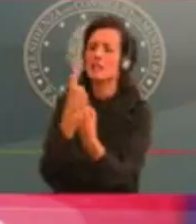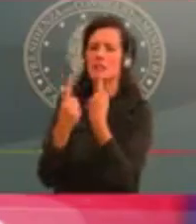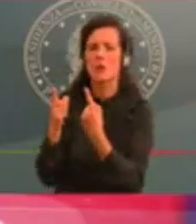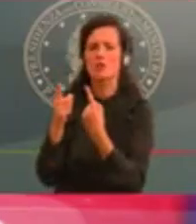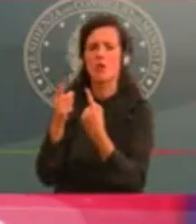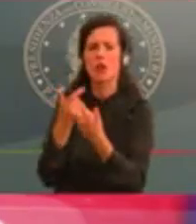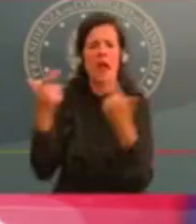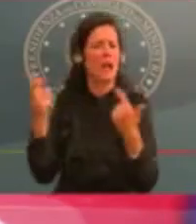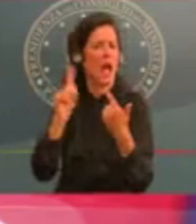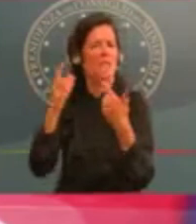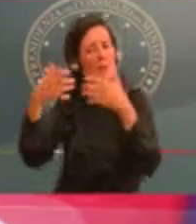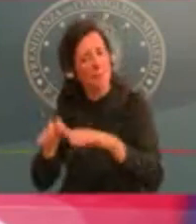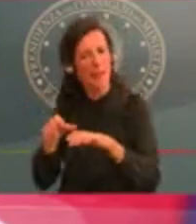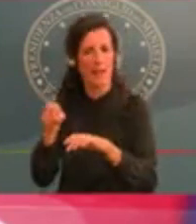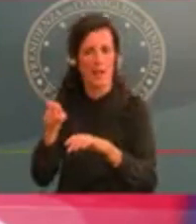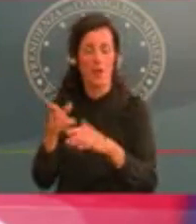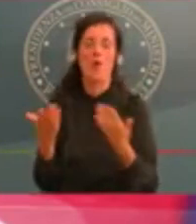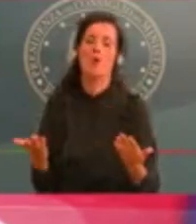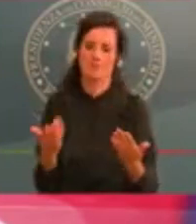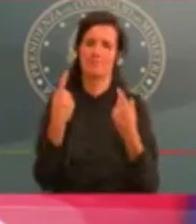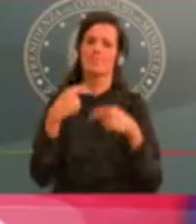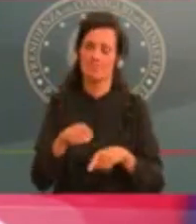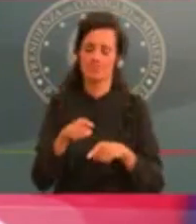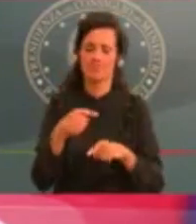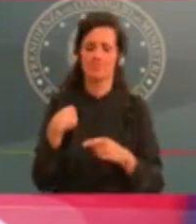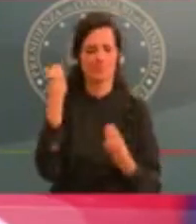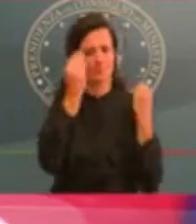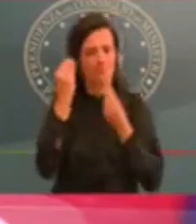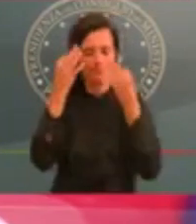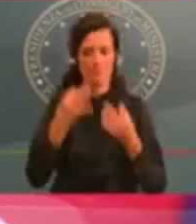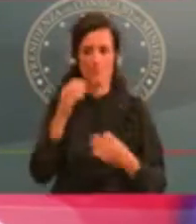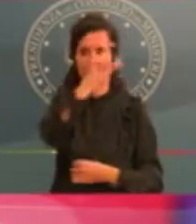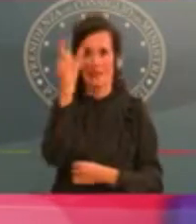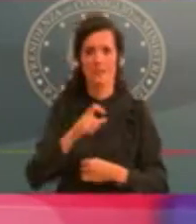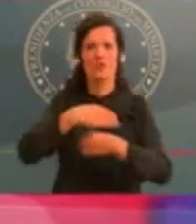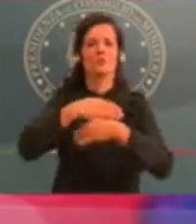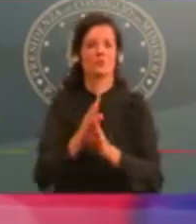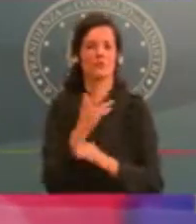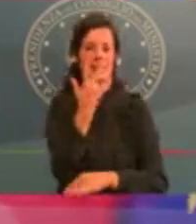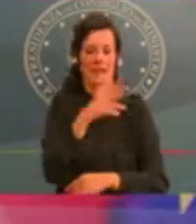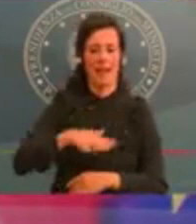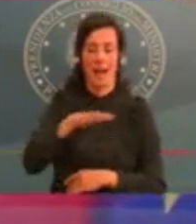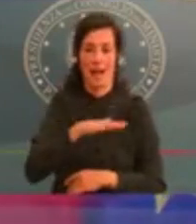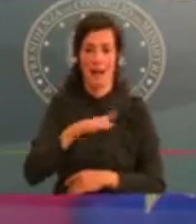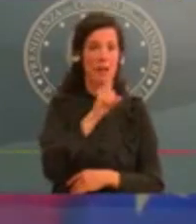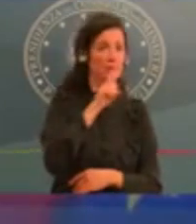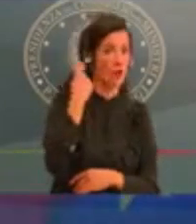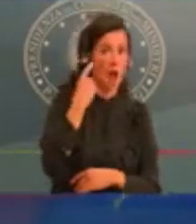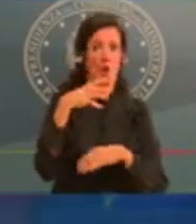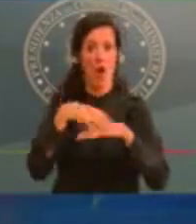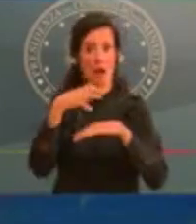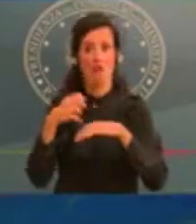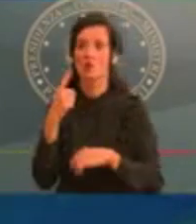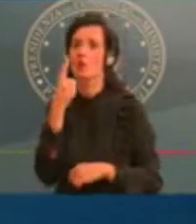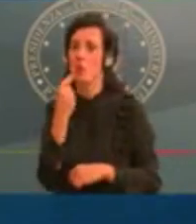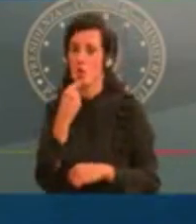stampa dal premier giuseppe conte il nuovo dpcm firmato la sera del 3 novembre ha diviso le regioni italiane in tre